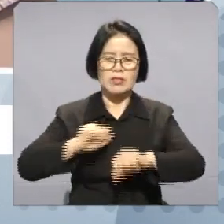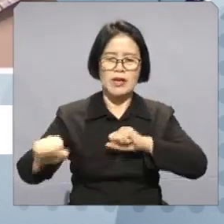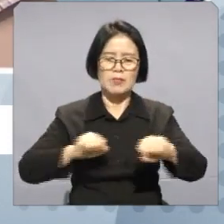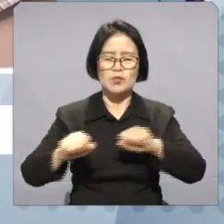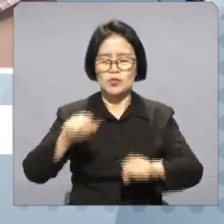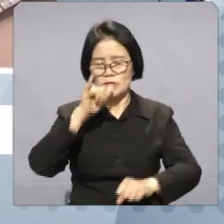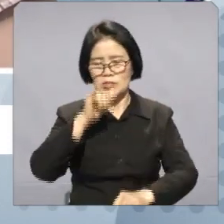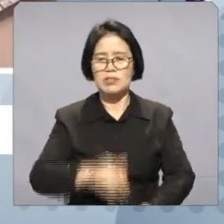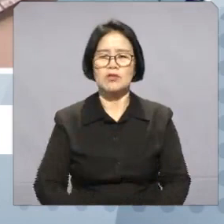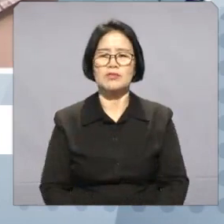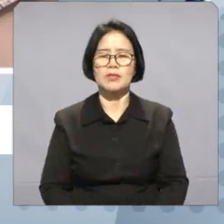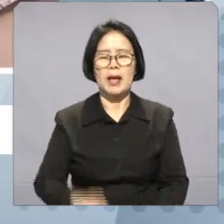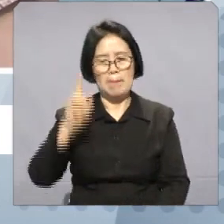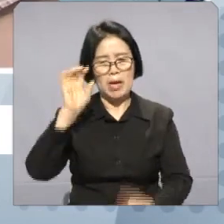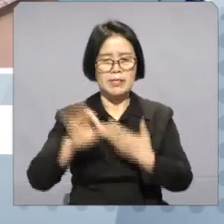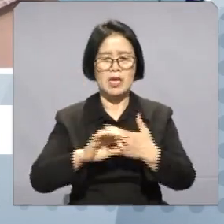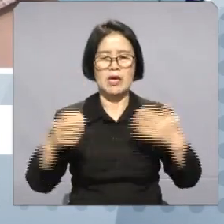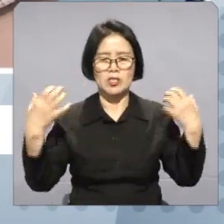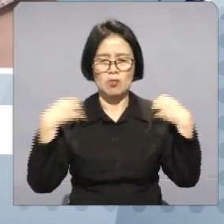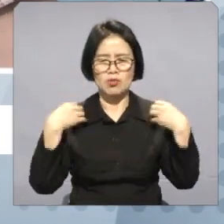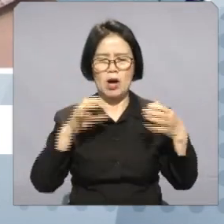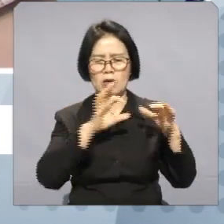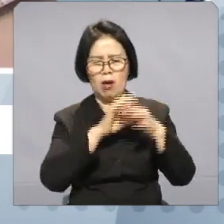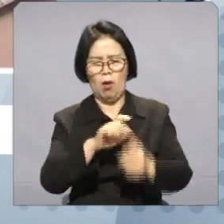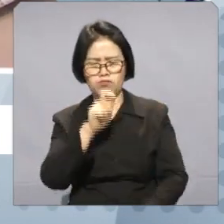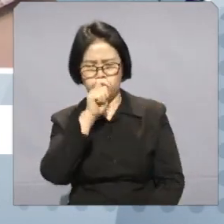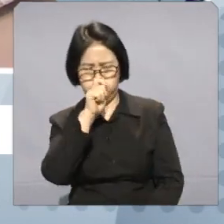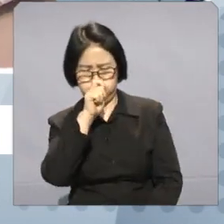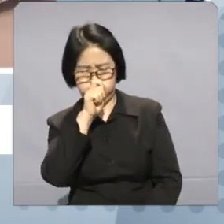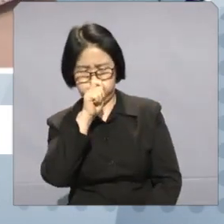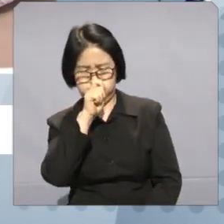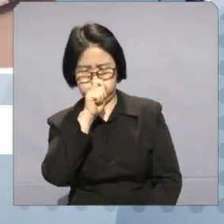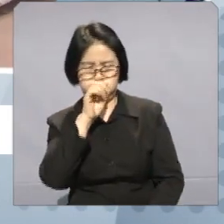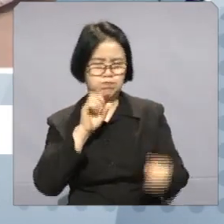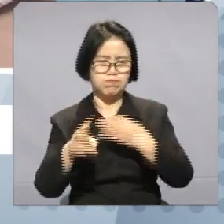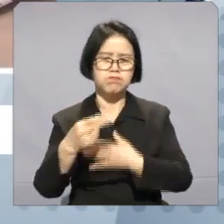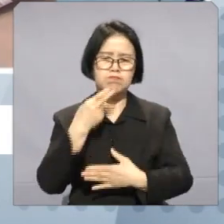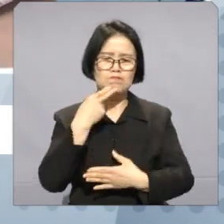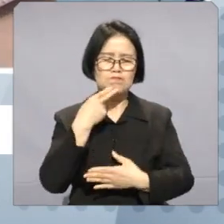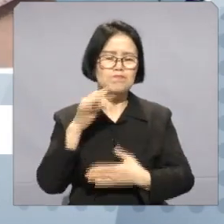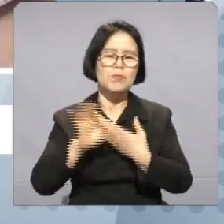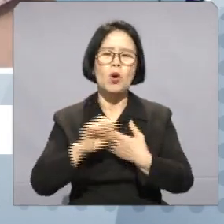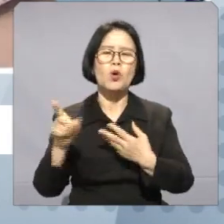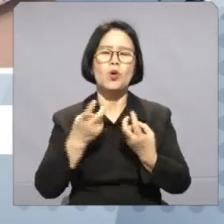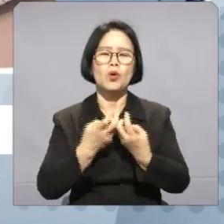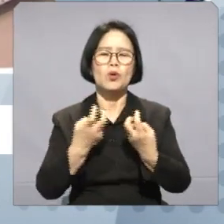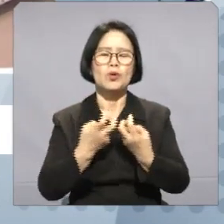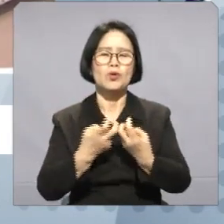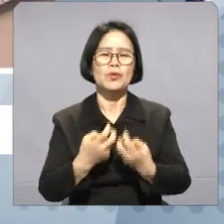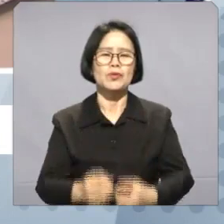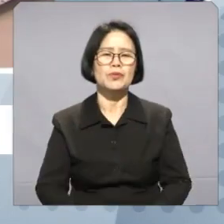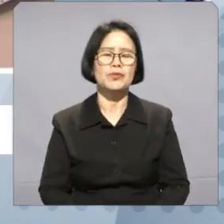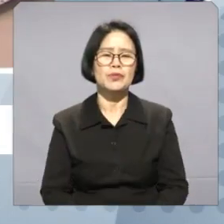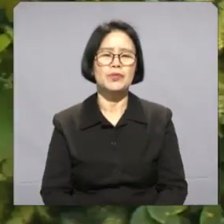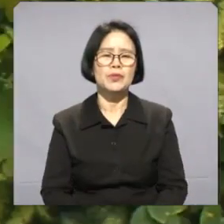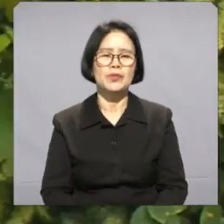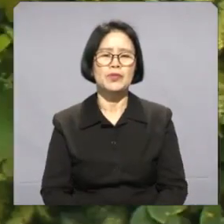보이고 계신데 만약 정부가 계속 묵묵부답으로 일관한다면 앞으로 어떻게 하실 계획이신가요